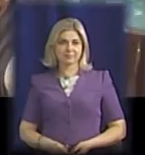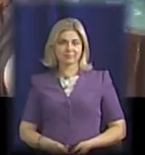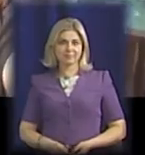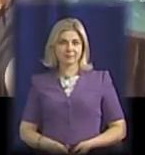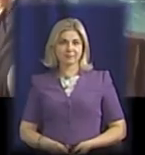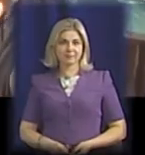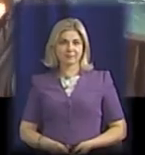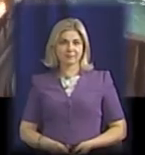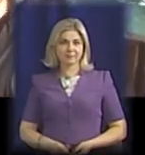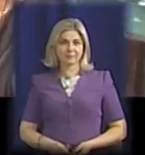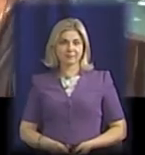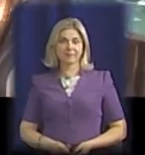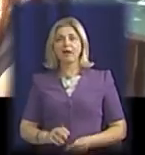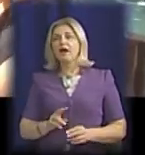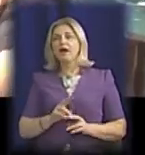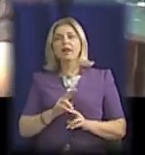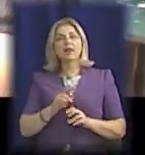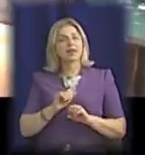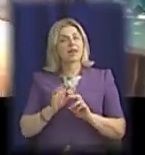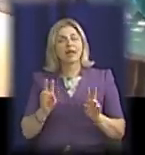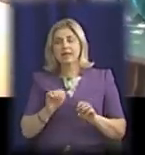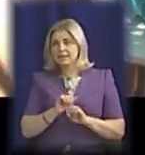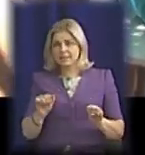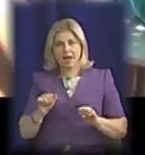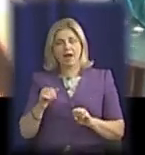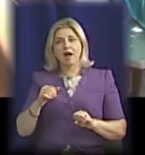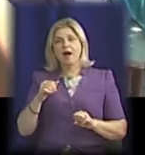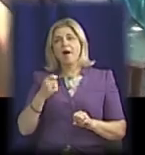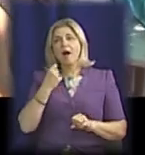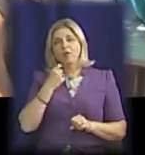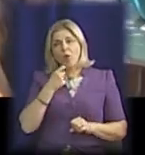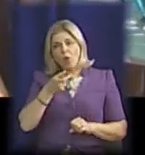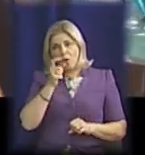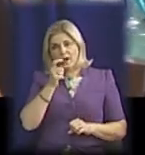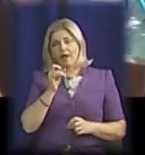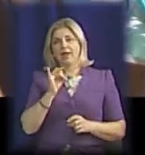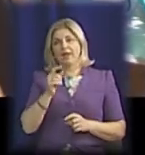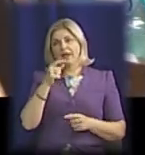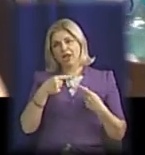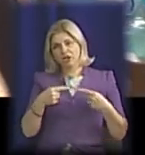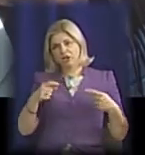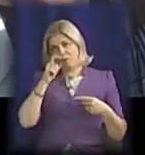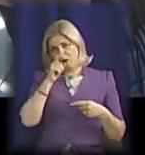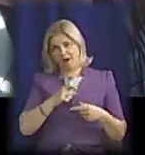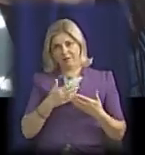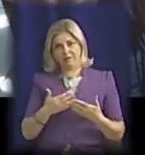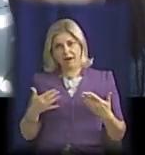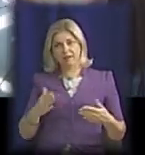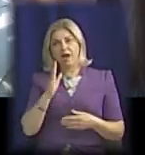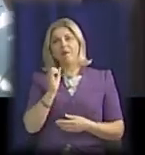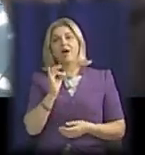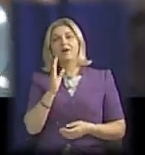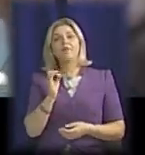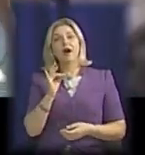Ні в якому разі не треба вживати алкоголь і інші погані речі. Варвара з